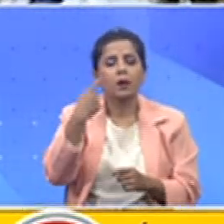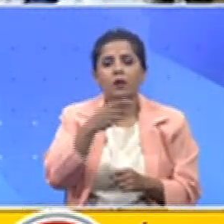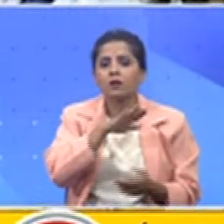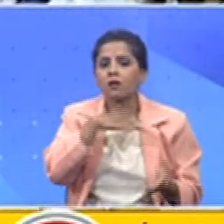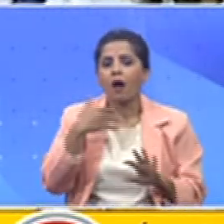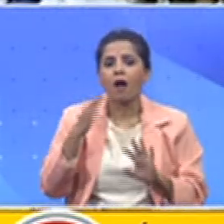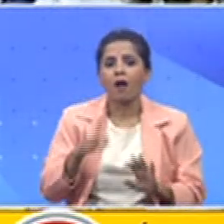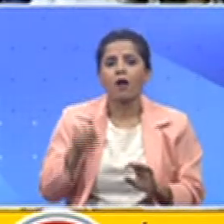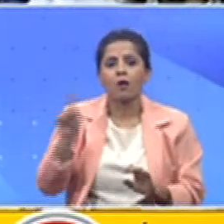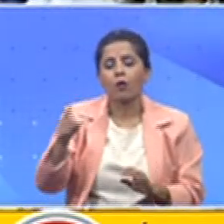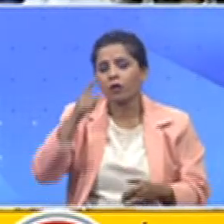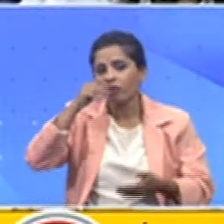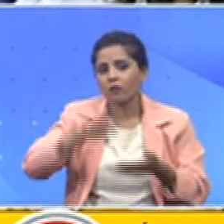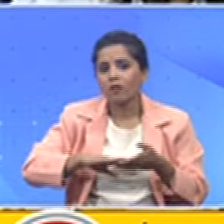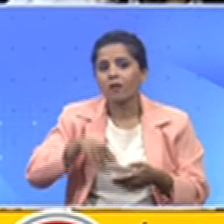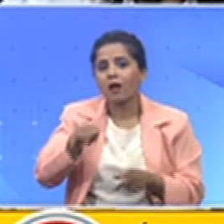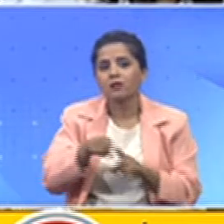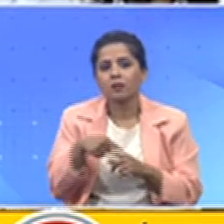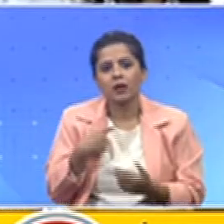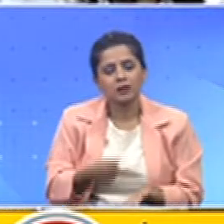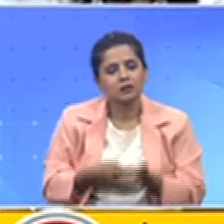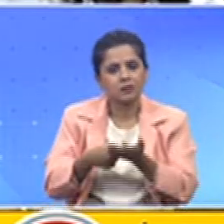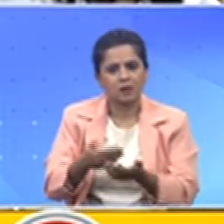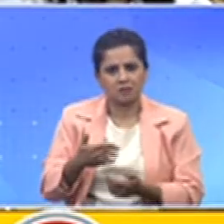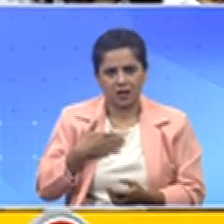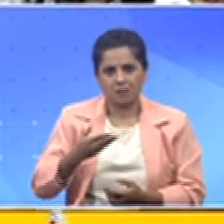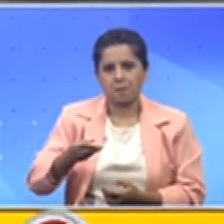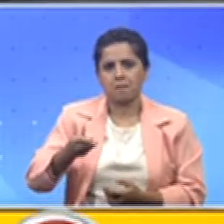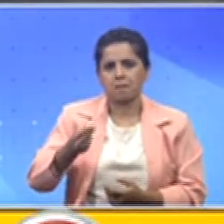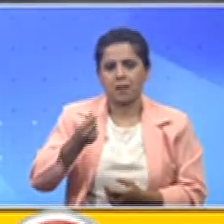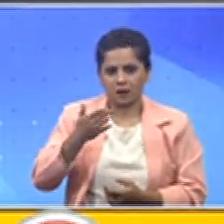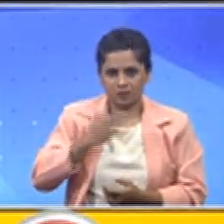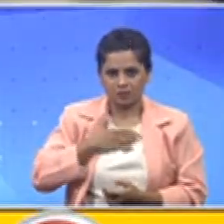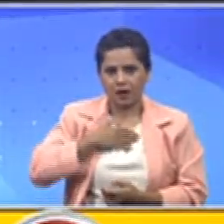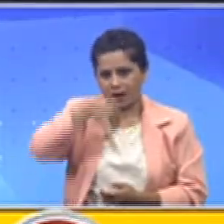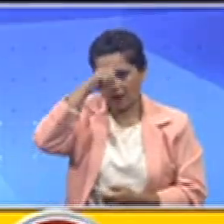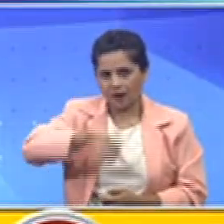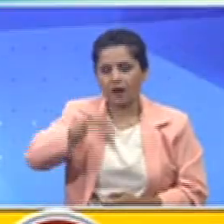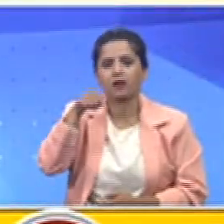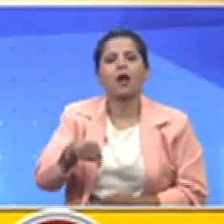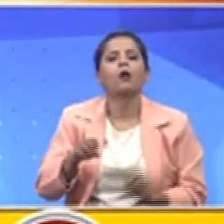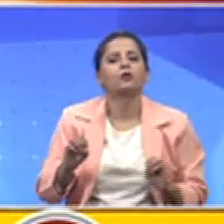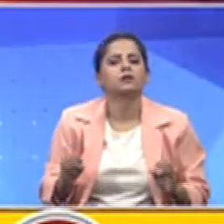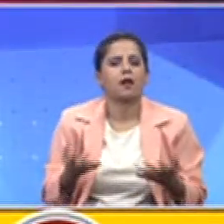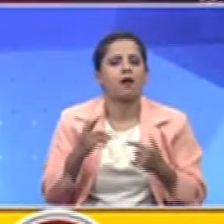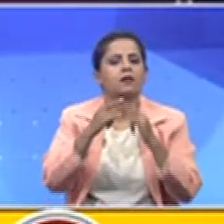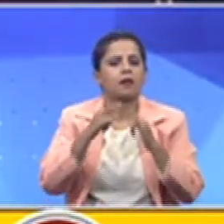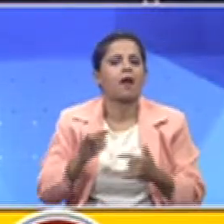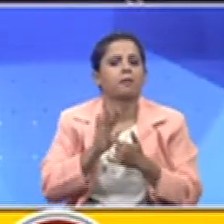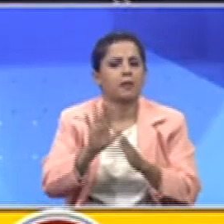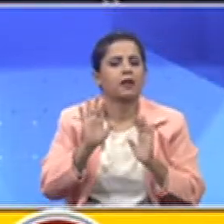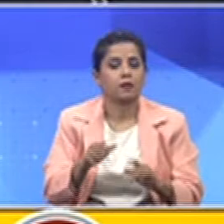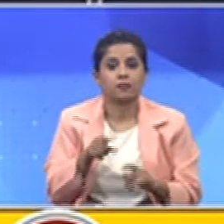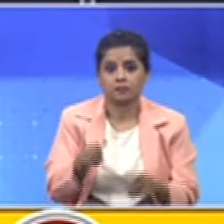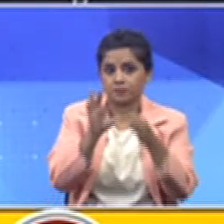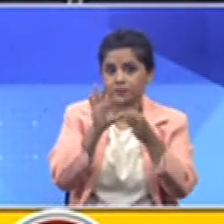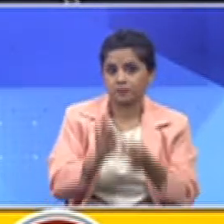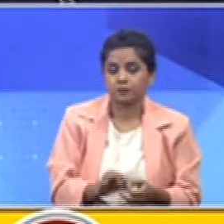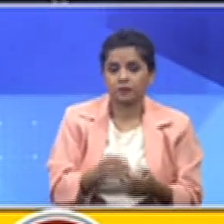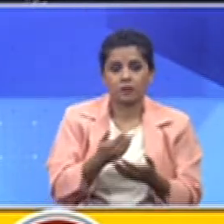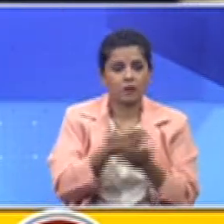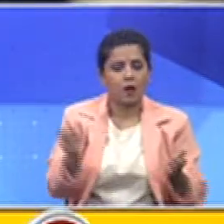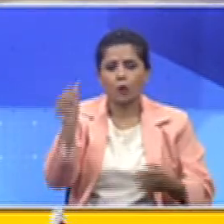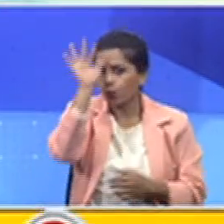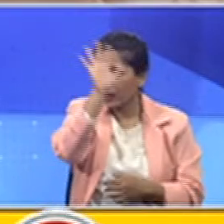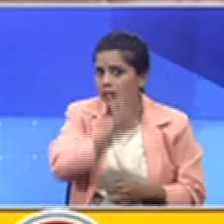देने के लिए मेरी माटी मेरा देश अभियान शुरू होगा। इसके तहत देश भर